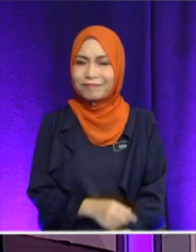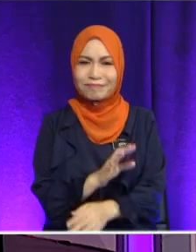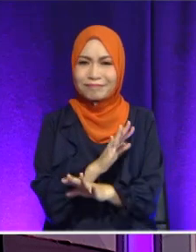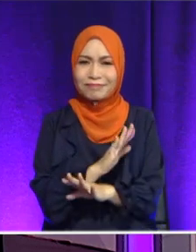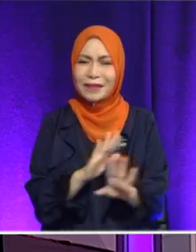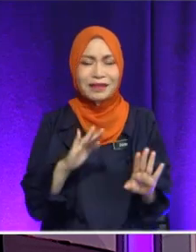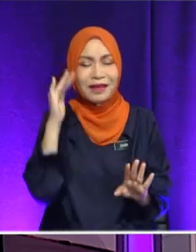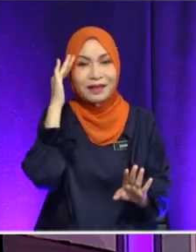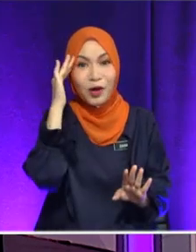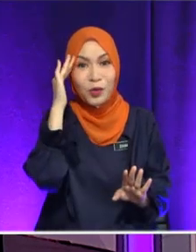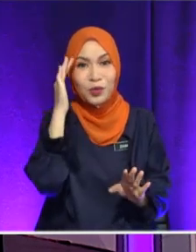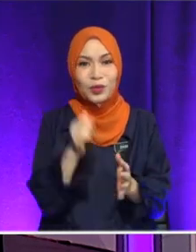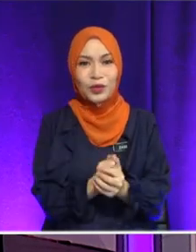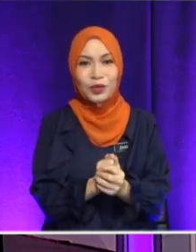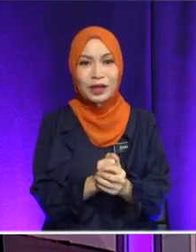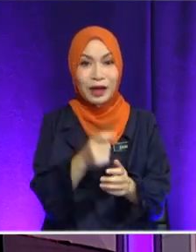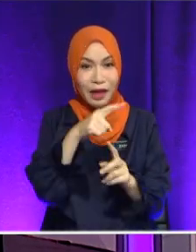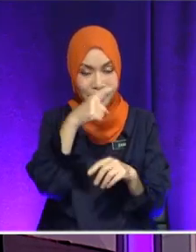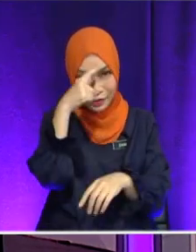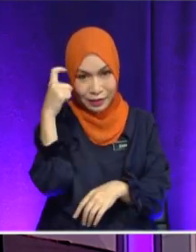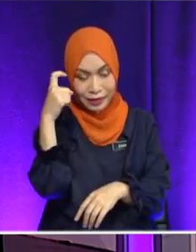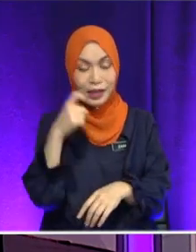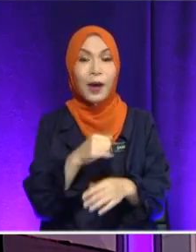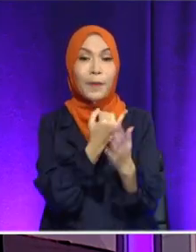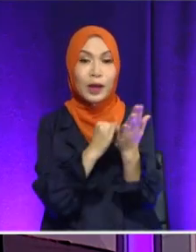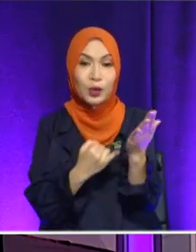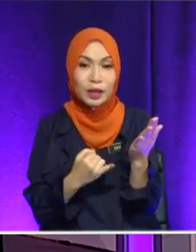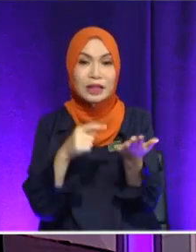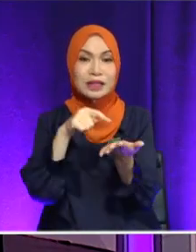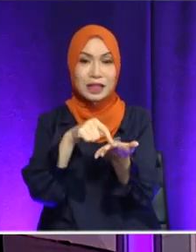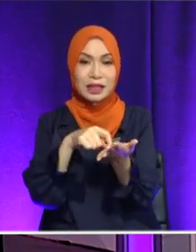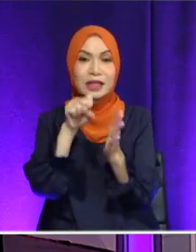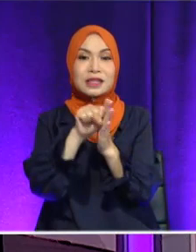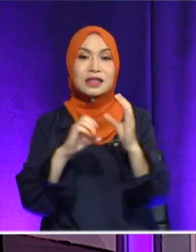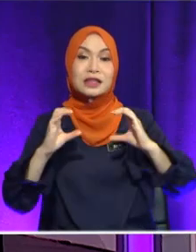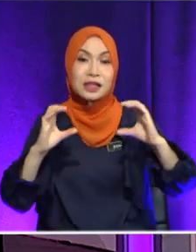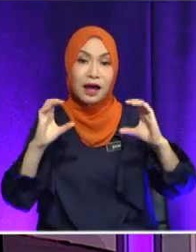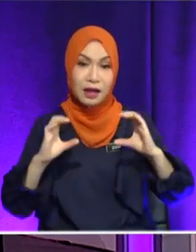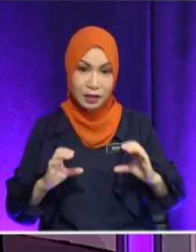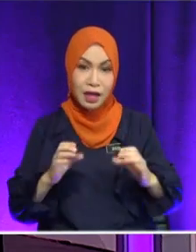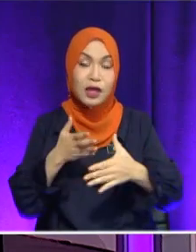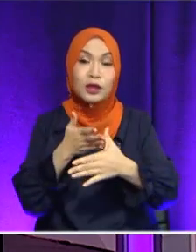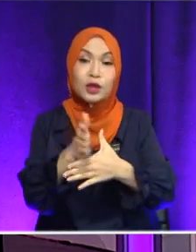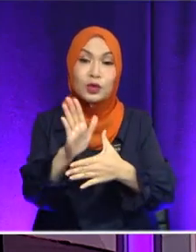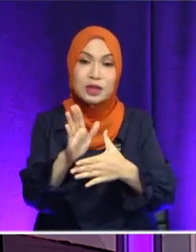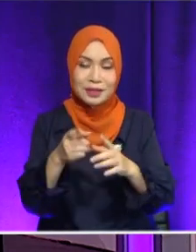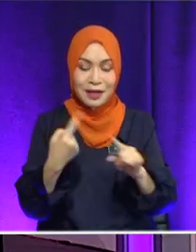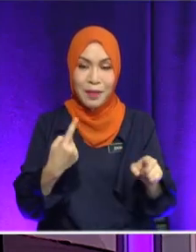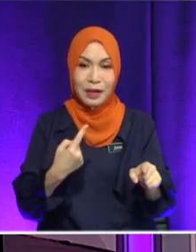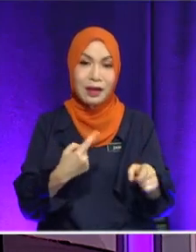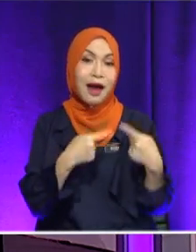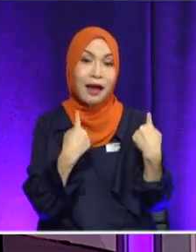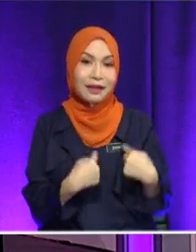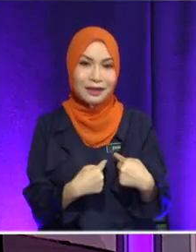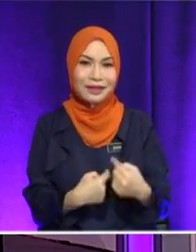melukis ini secara spontan kita tak tahu apa yang sebenarnya sampaikan Oke kita pergi